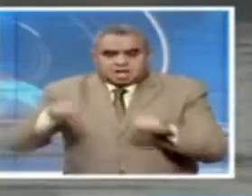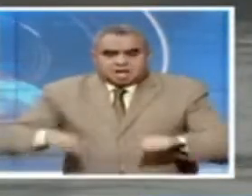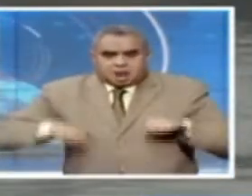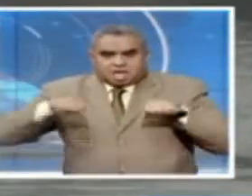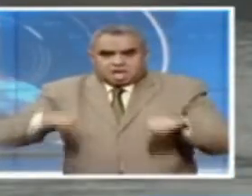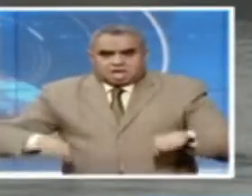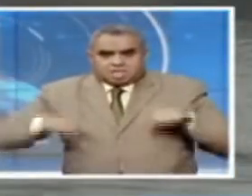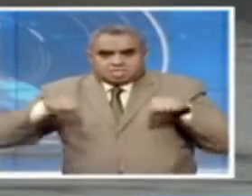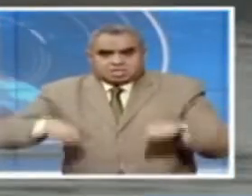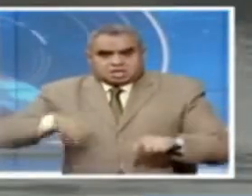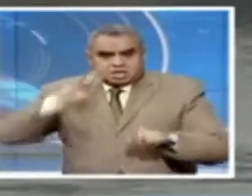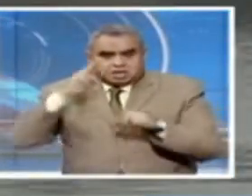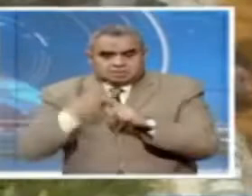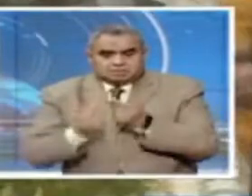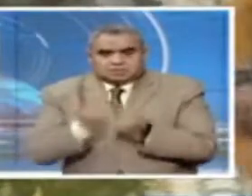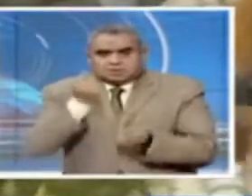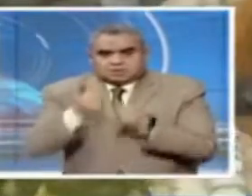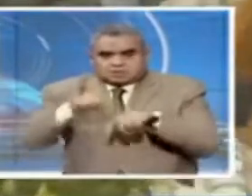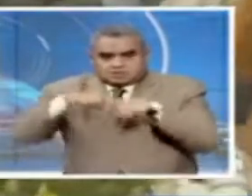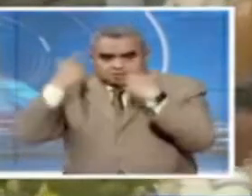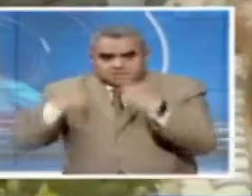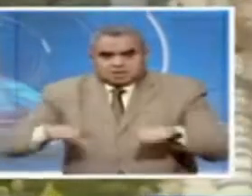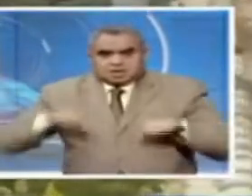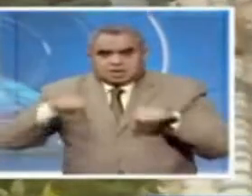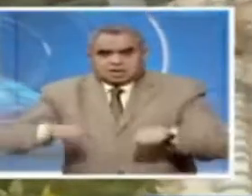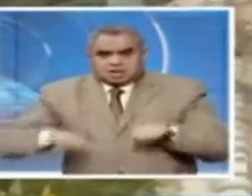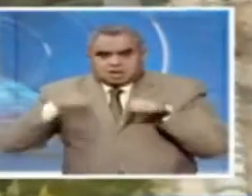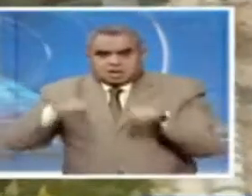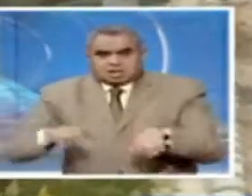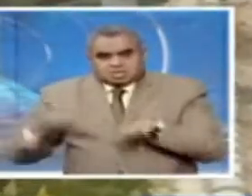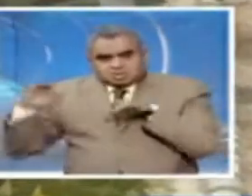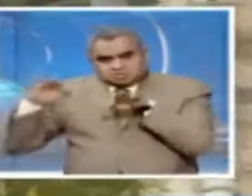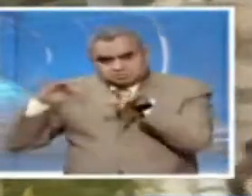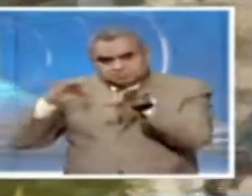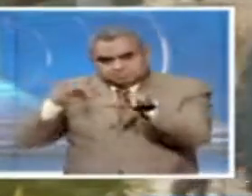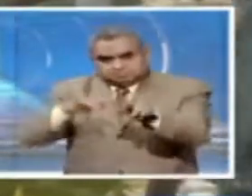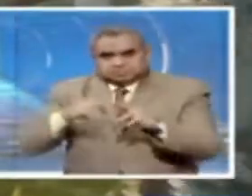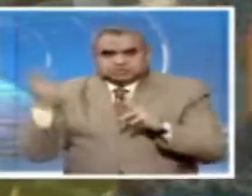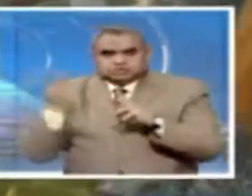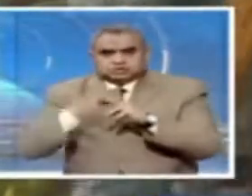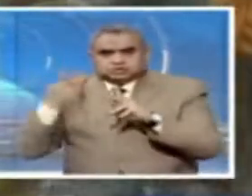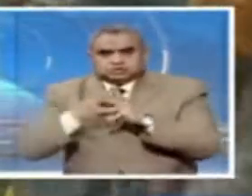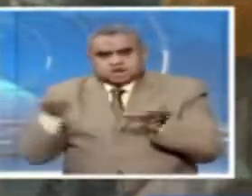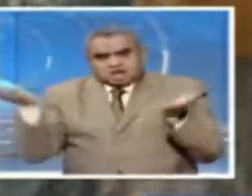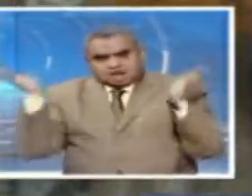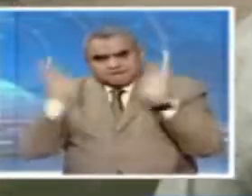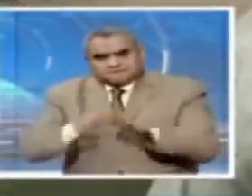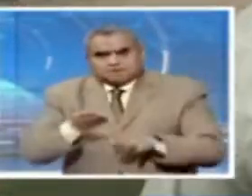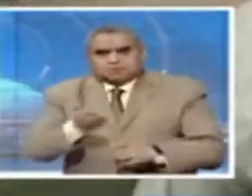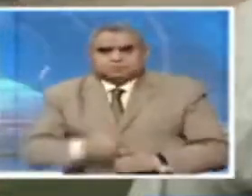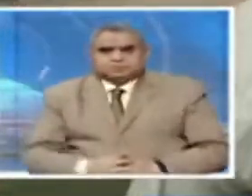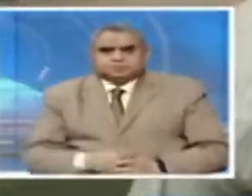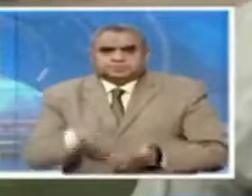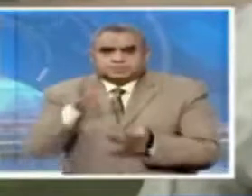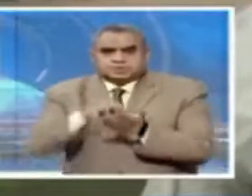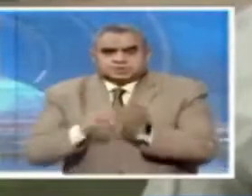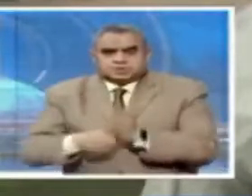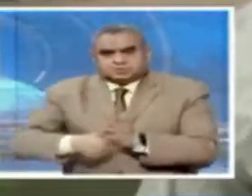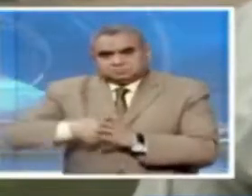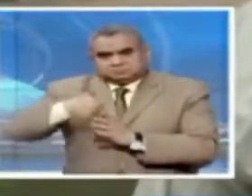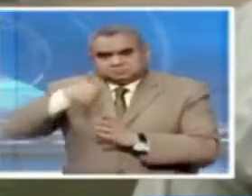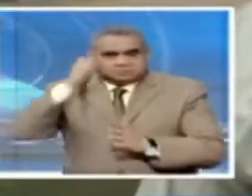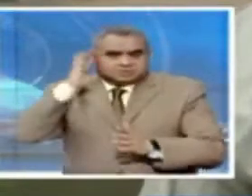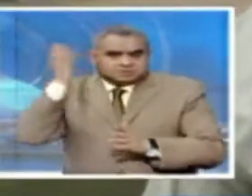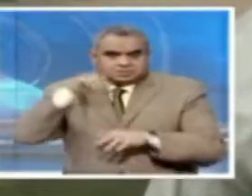الخيرية، شهدت حدائق القناطر إقبالا جماهيريا كبيرا من قبل الزائرين. والله أحسن منطقة